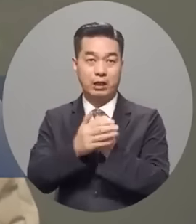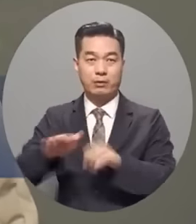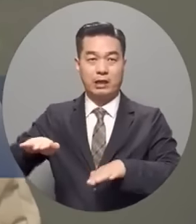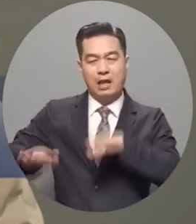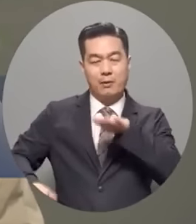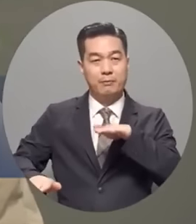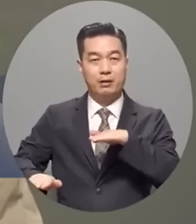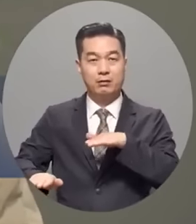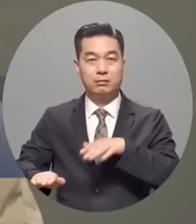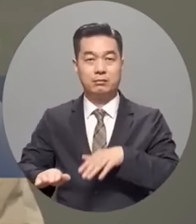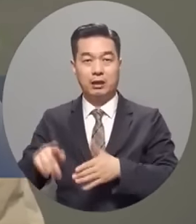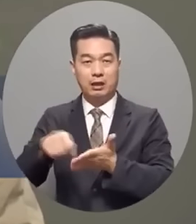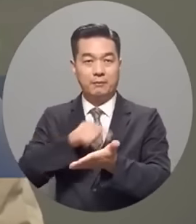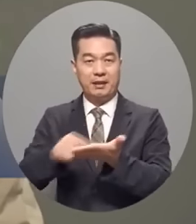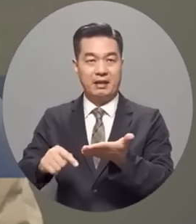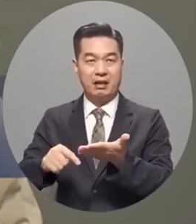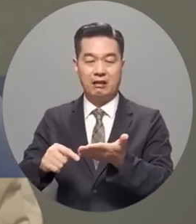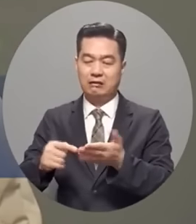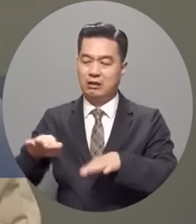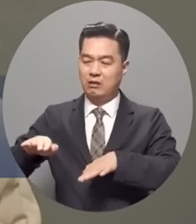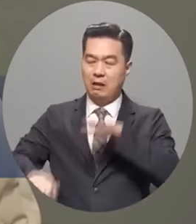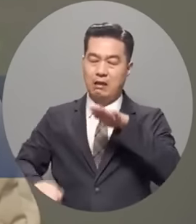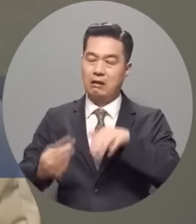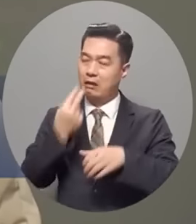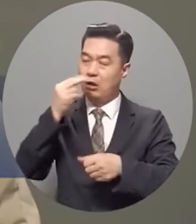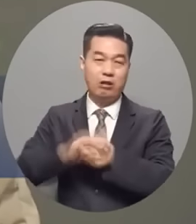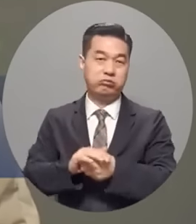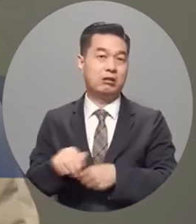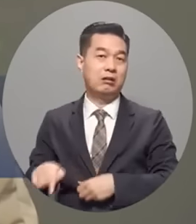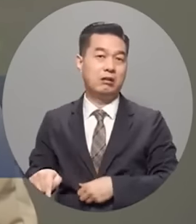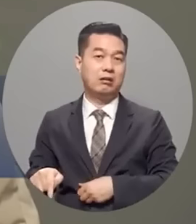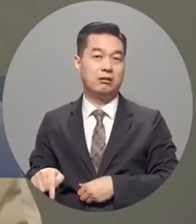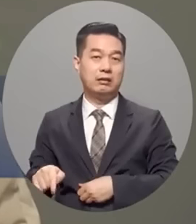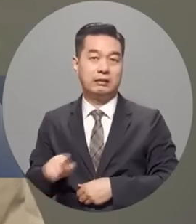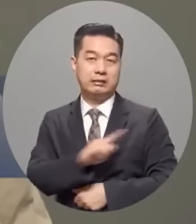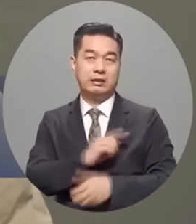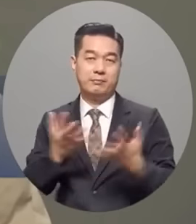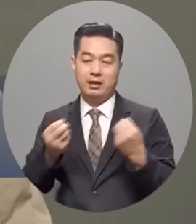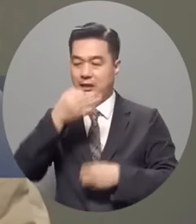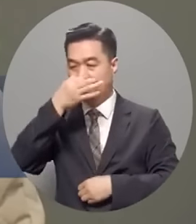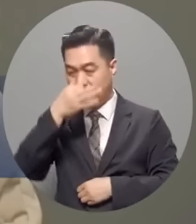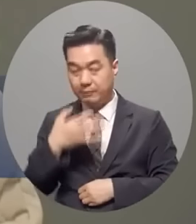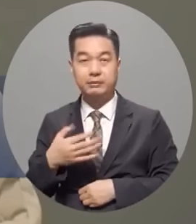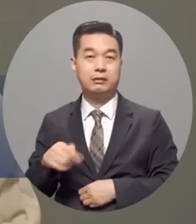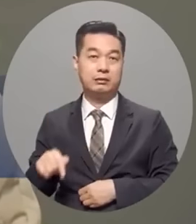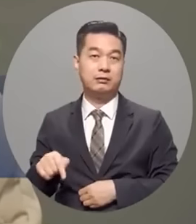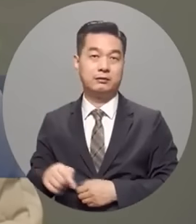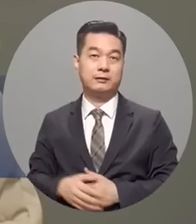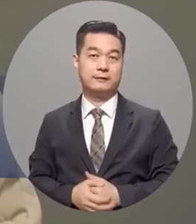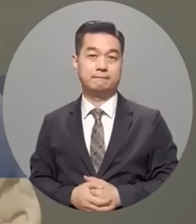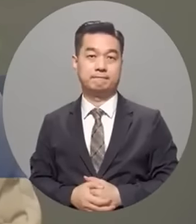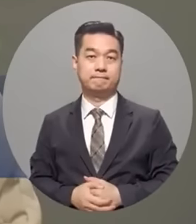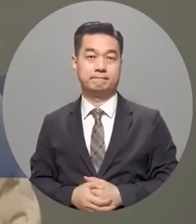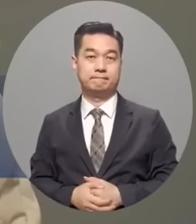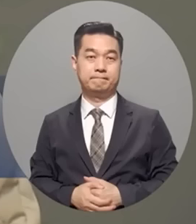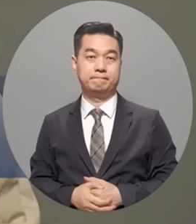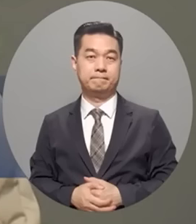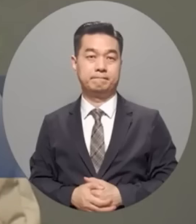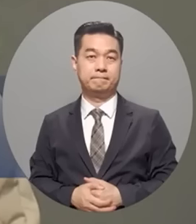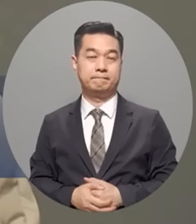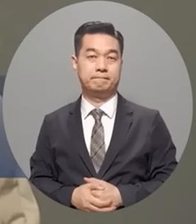th kh kh v pha c TY b pha c TY PH bii s v NGO qua